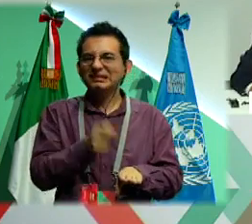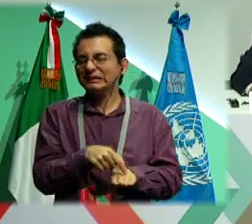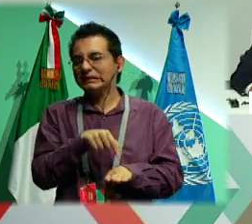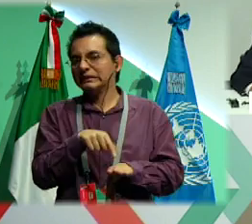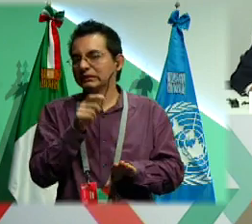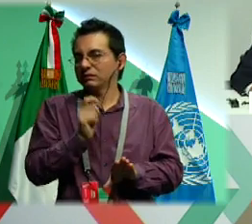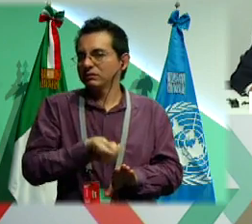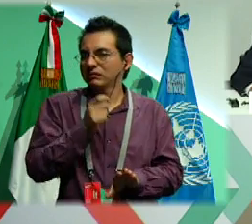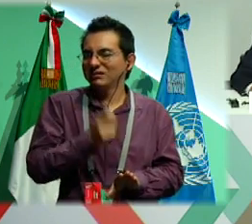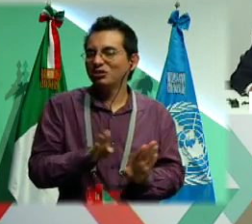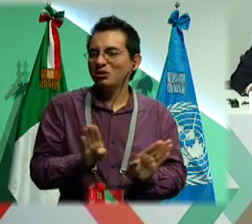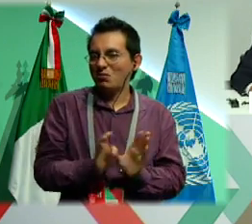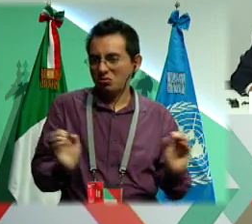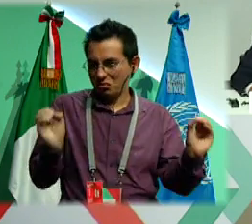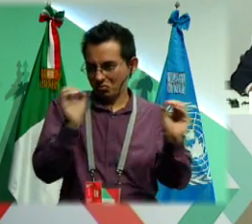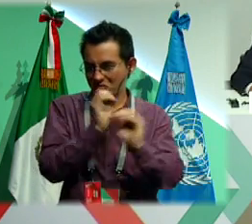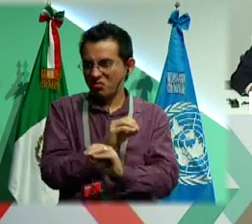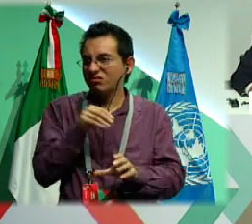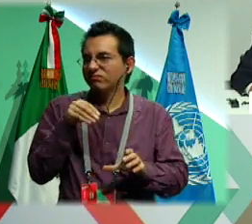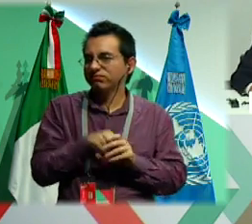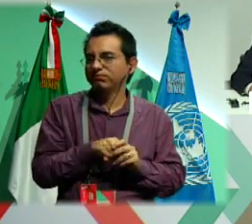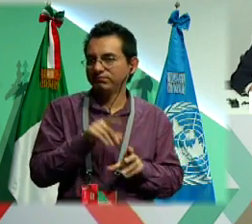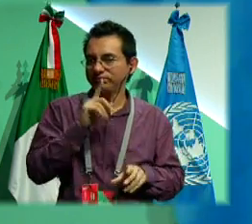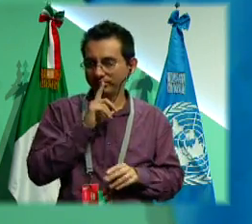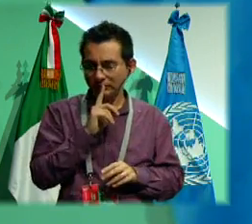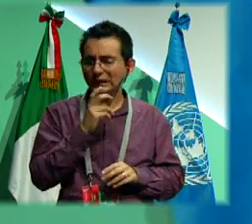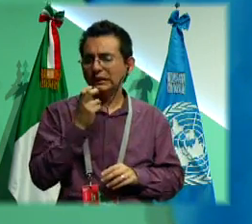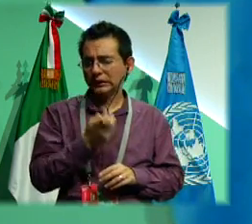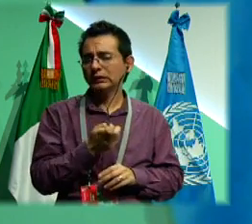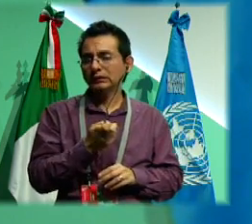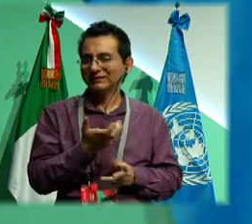très privé dans le cadre des négociations.